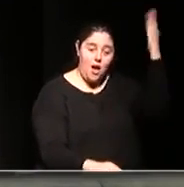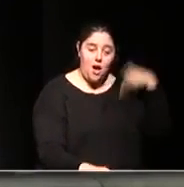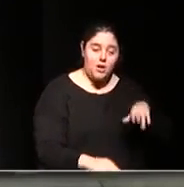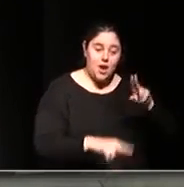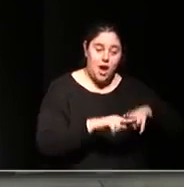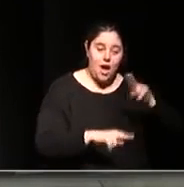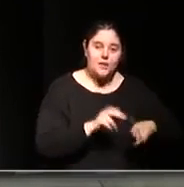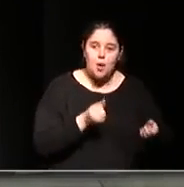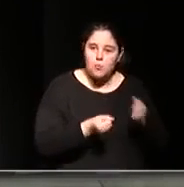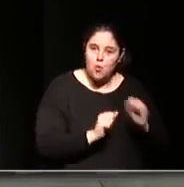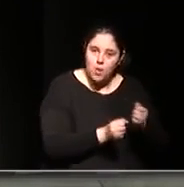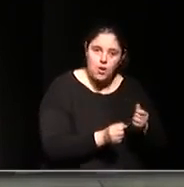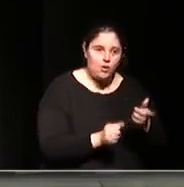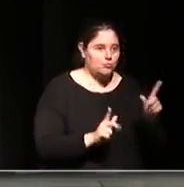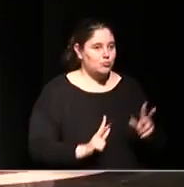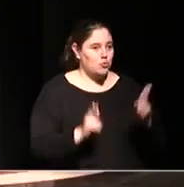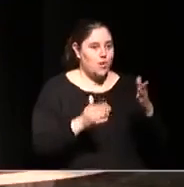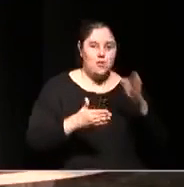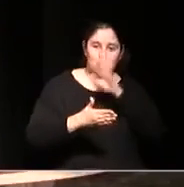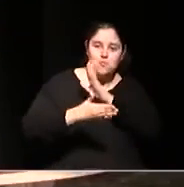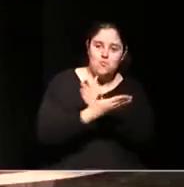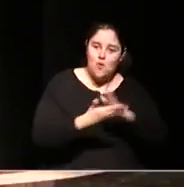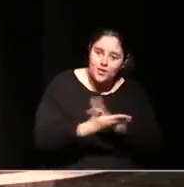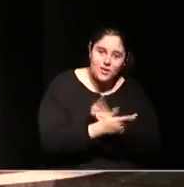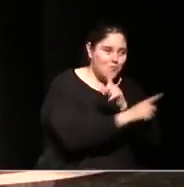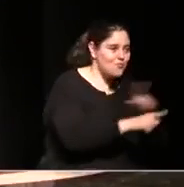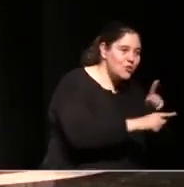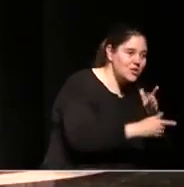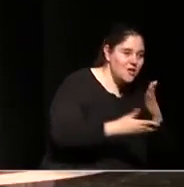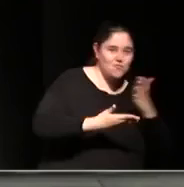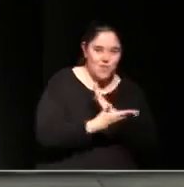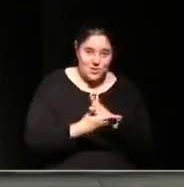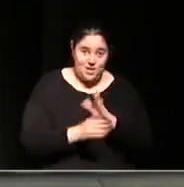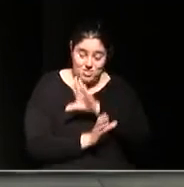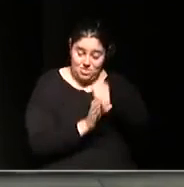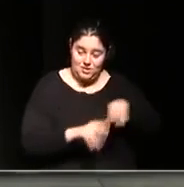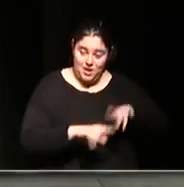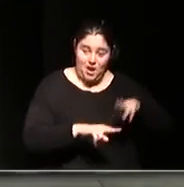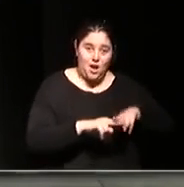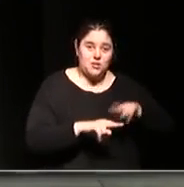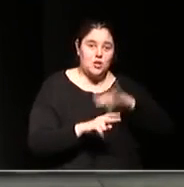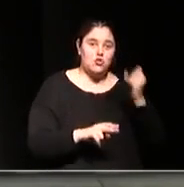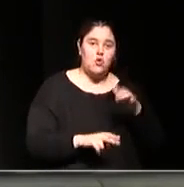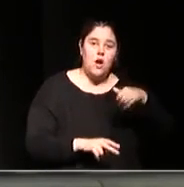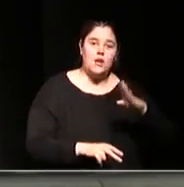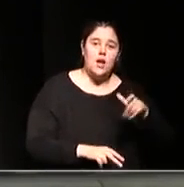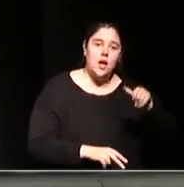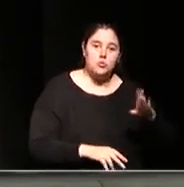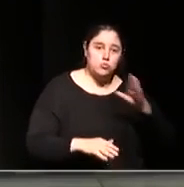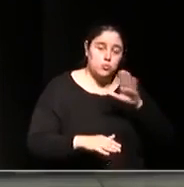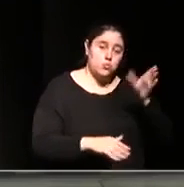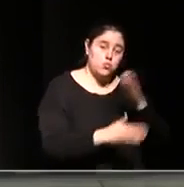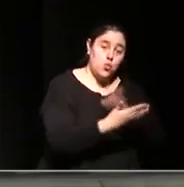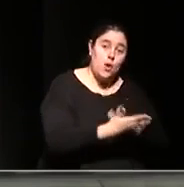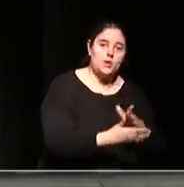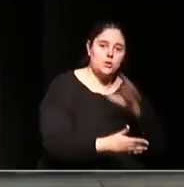un moment poètic, com fem aquestes coses de música, poesia en els nostres actes. En Joan Camps, un poeta molt jove, en un